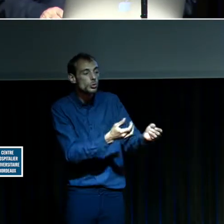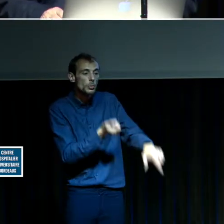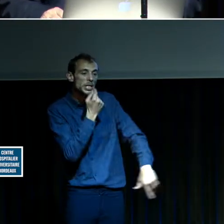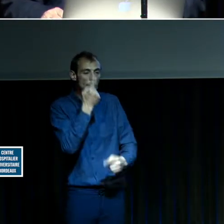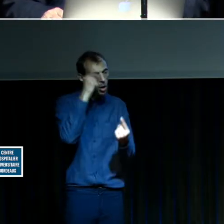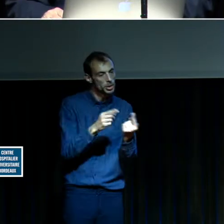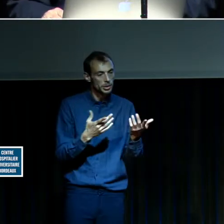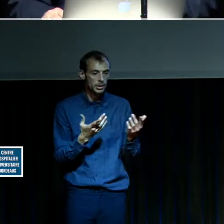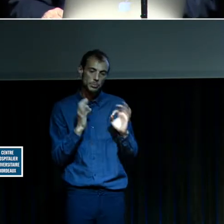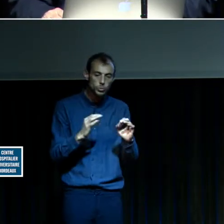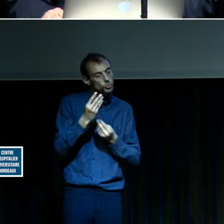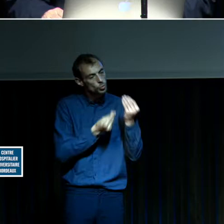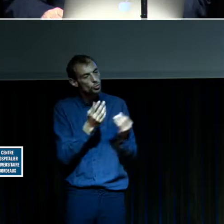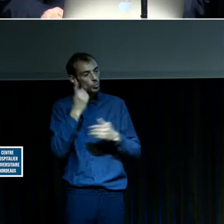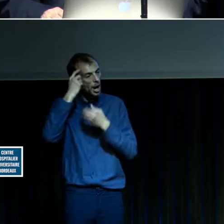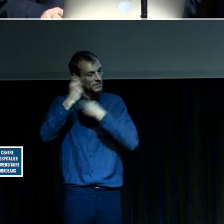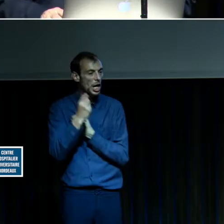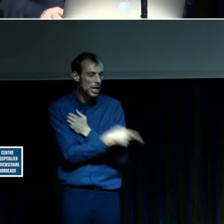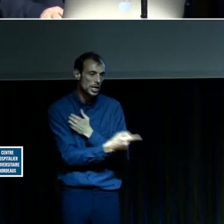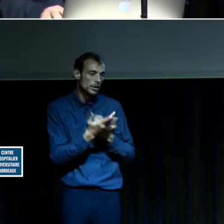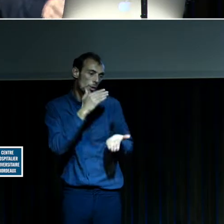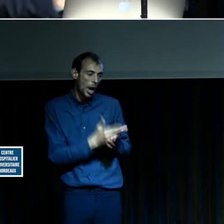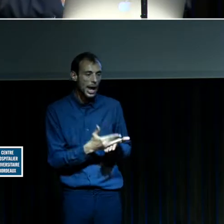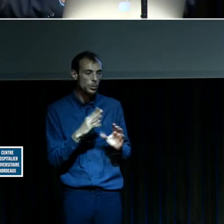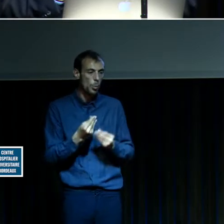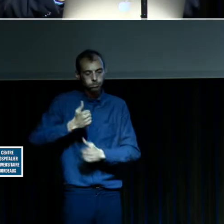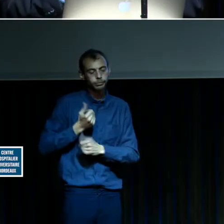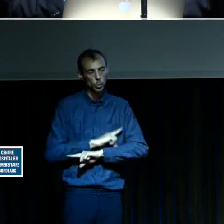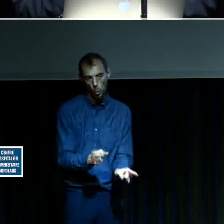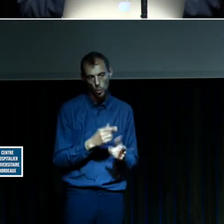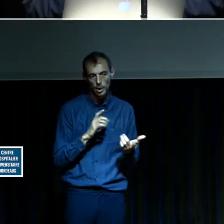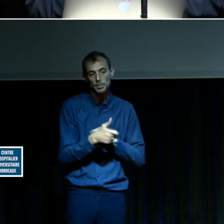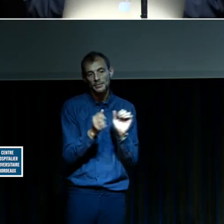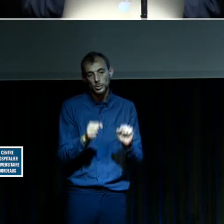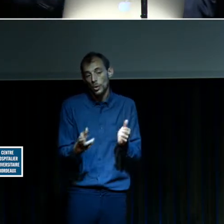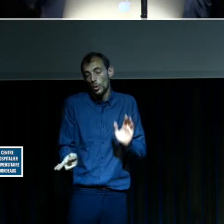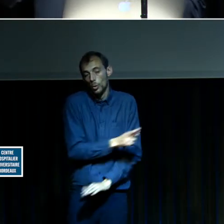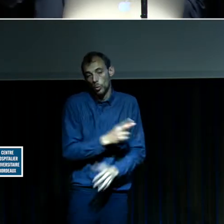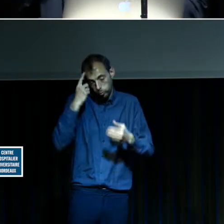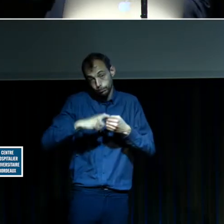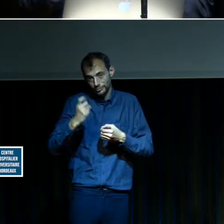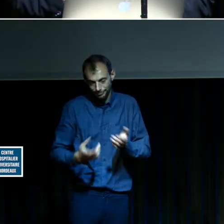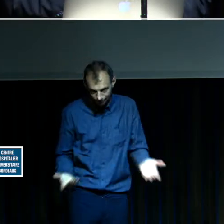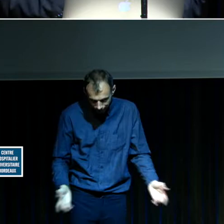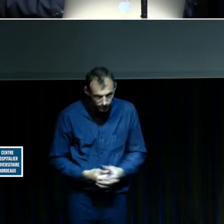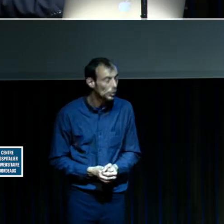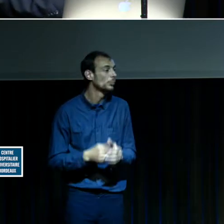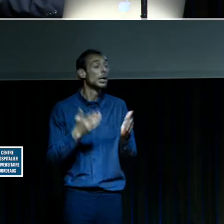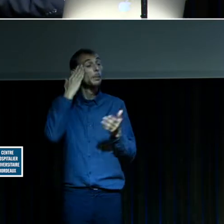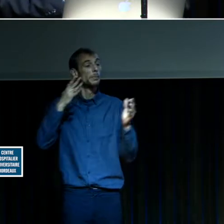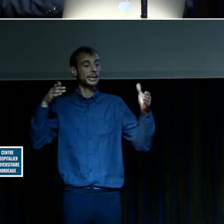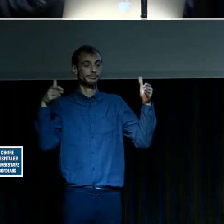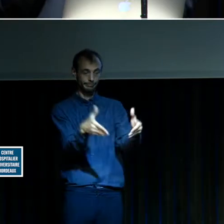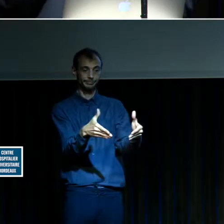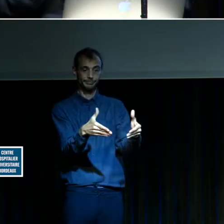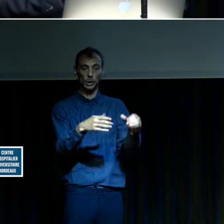pas arrêter les traitements de prévention de rechute. Si on s'intéresse à la Nouvelle-Aquitaine, une petite carte avec des chiffres. Alors